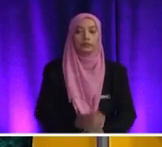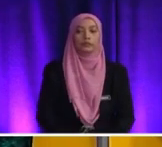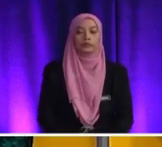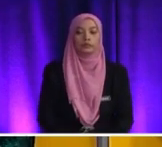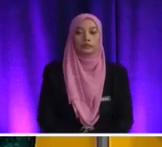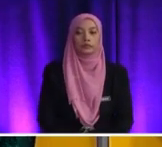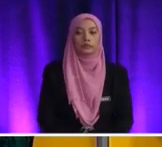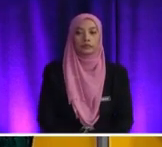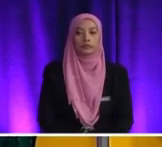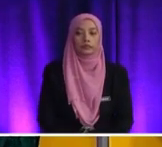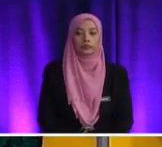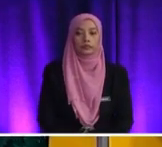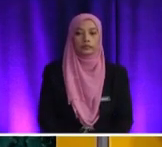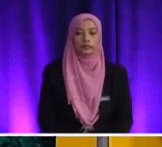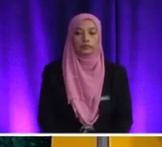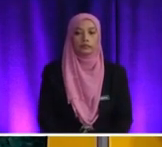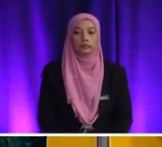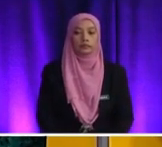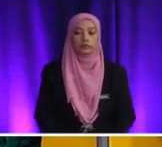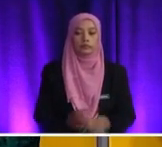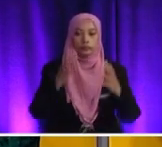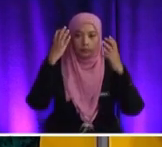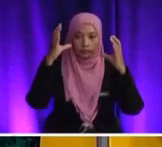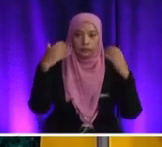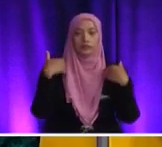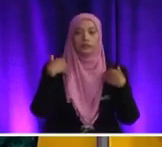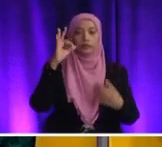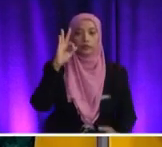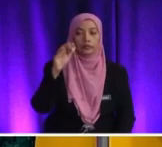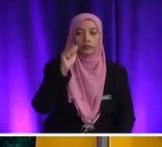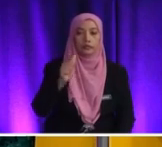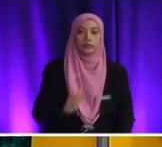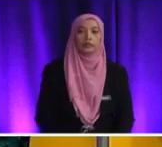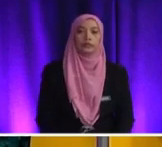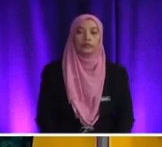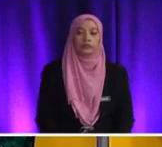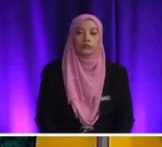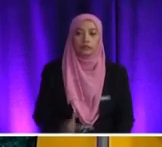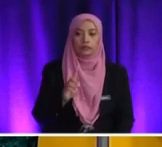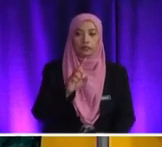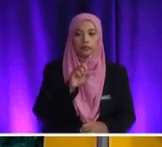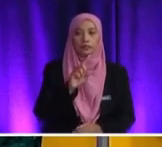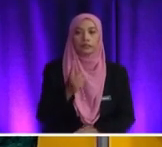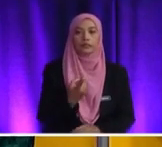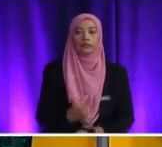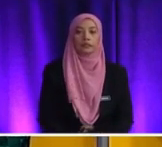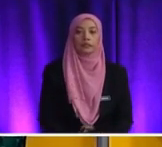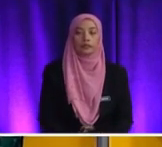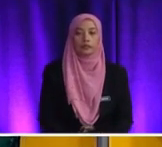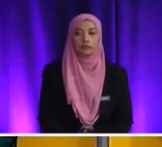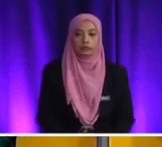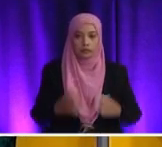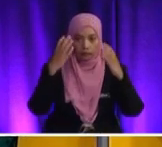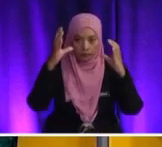cego ada cemilan y&co ada kemahiran tersebut majikan Tak pandang fisik akan nampak